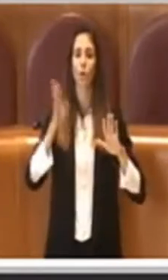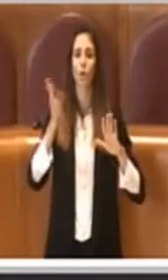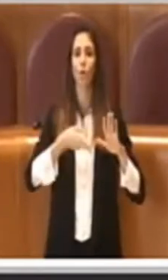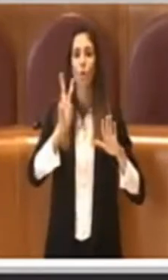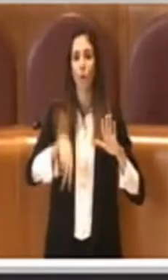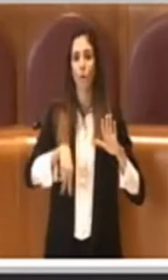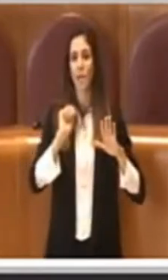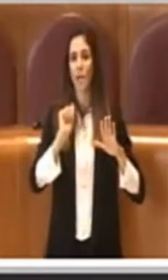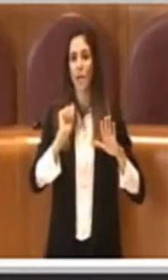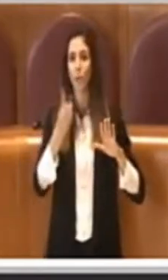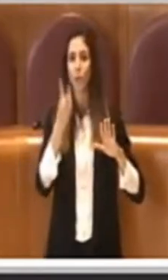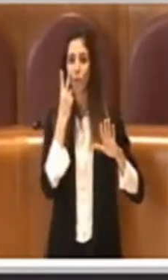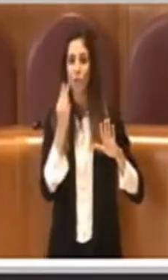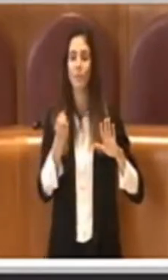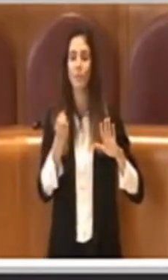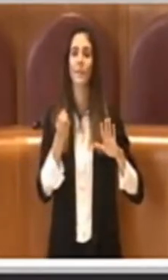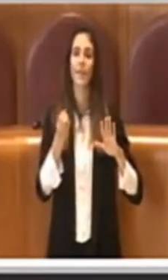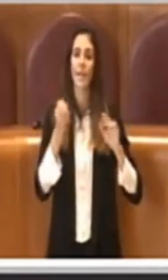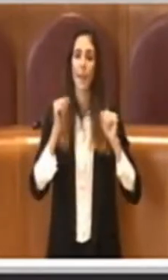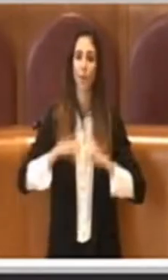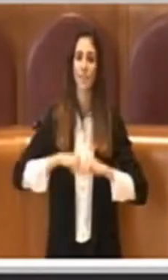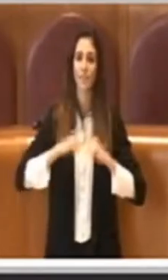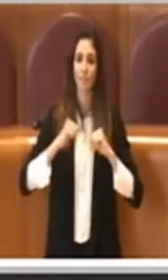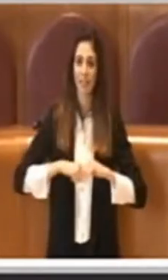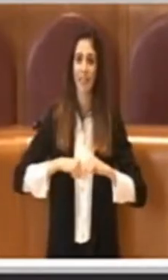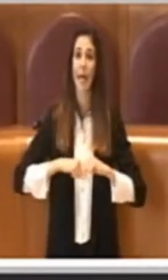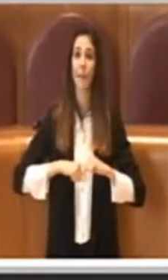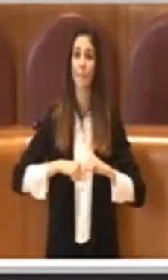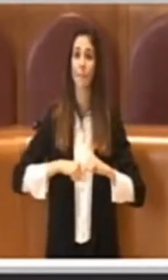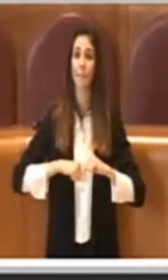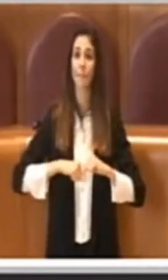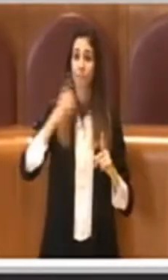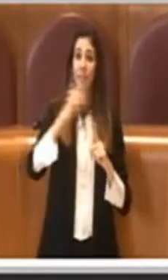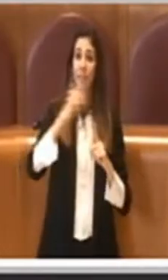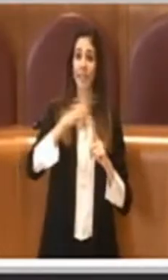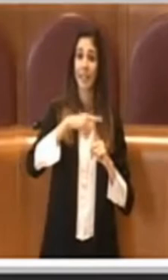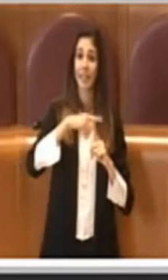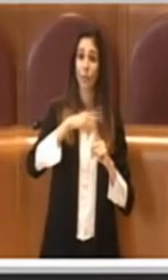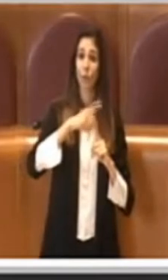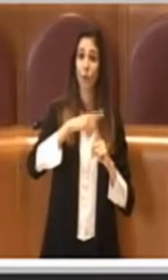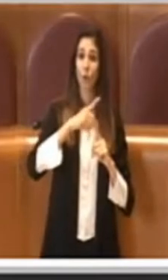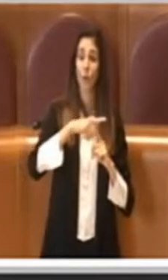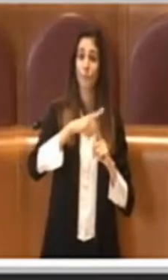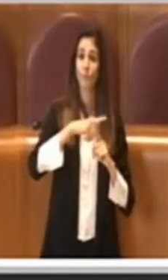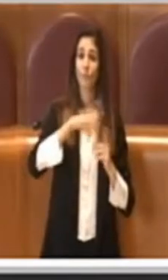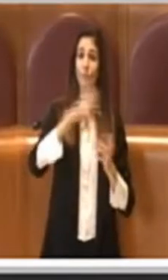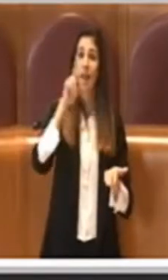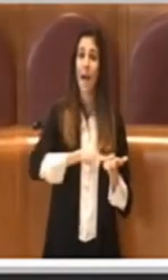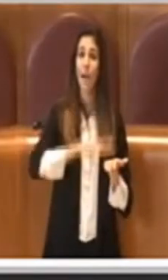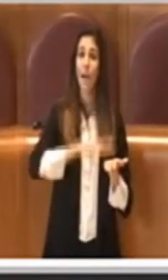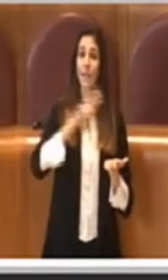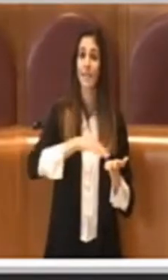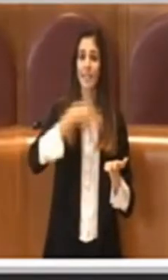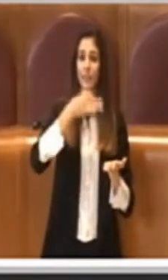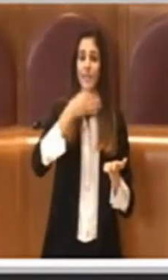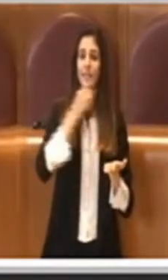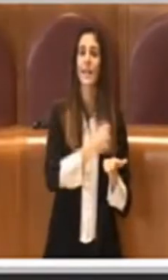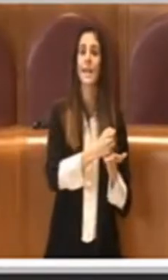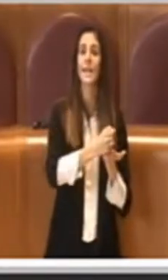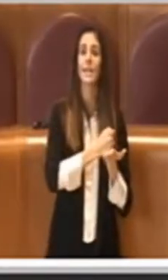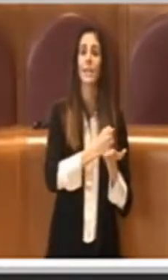sappiamo, la possibilità di far convertire il titolo autorizzativo, quindi la licenza per il